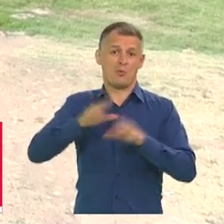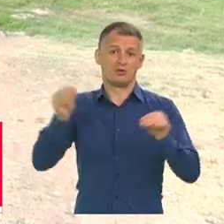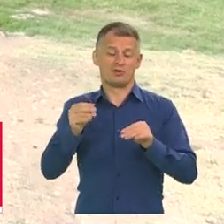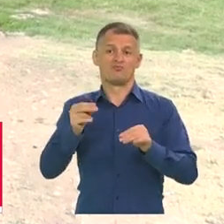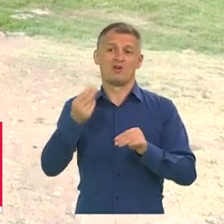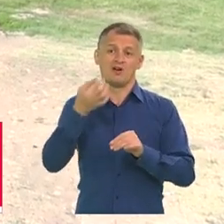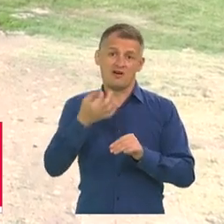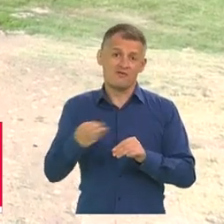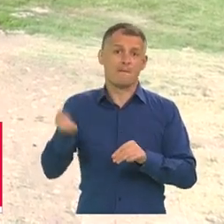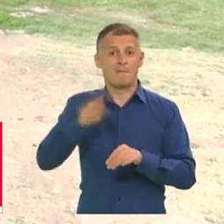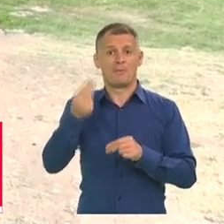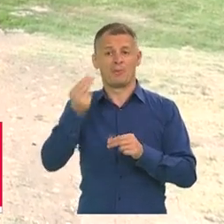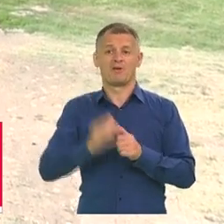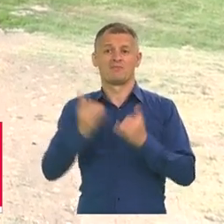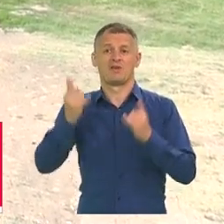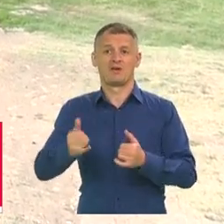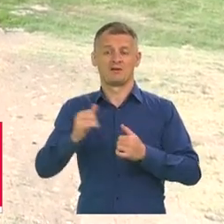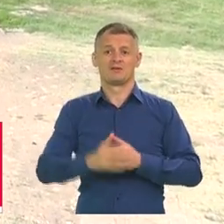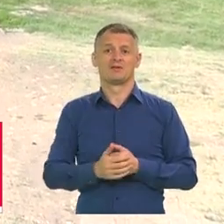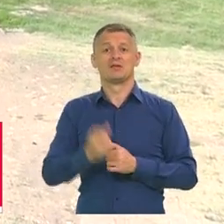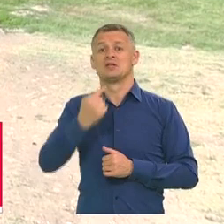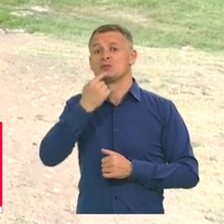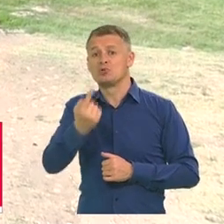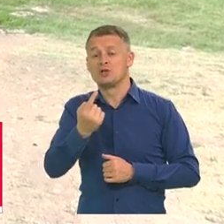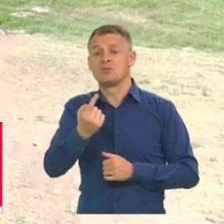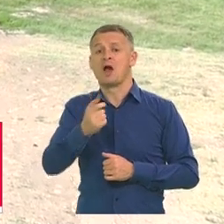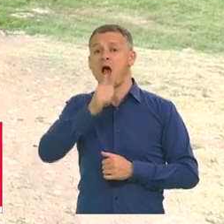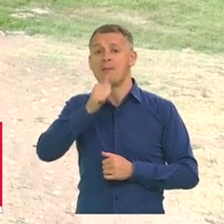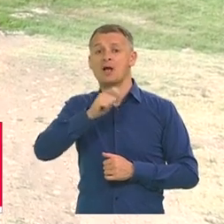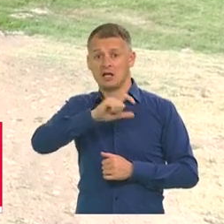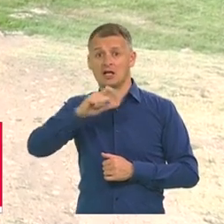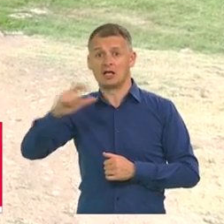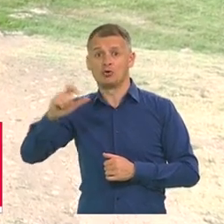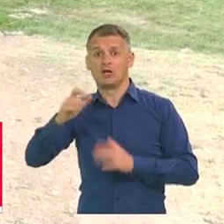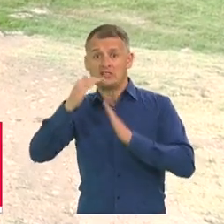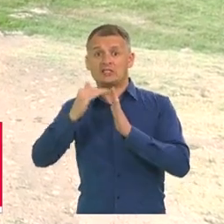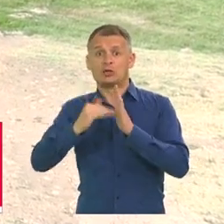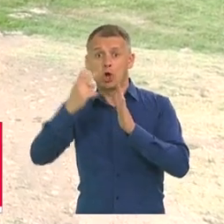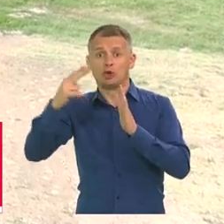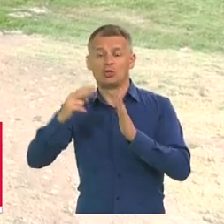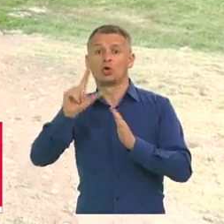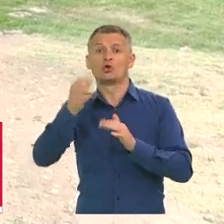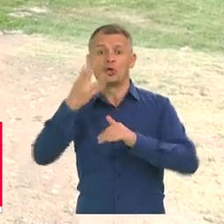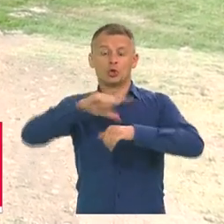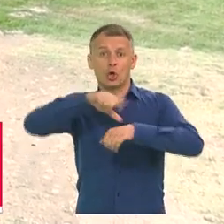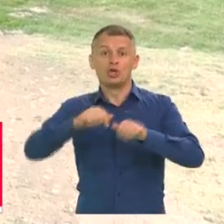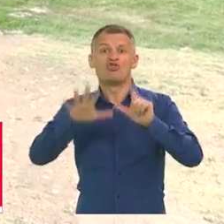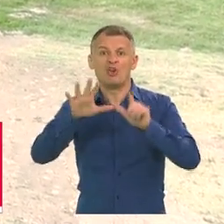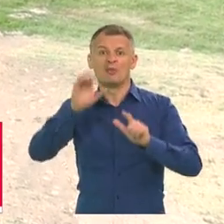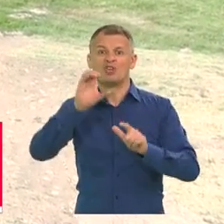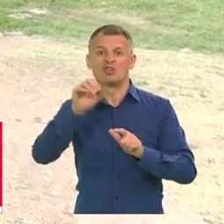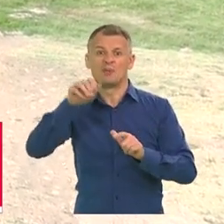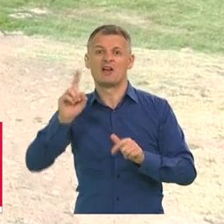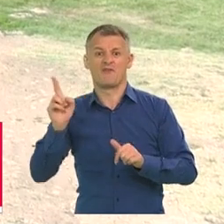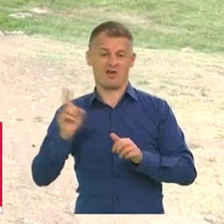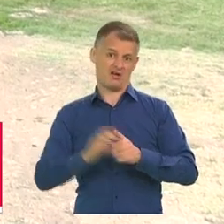bine. Acum, înțelegem că Dunărea este în continuă scădere. În continuă scădere, numai în 24 de ore a scăzut cu 7 cm. Deci